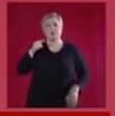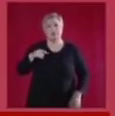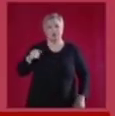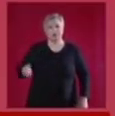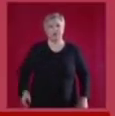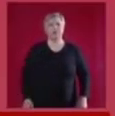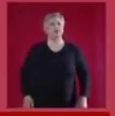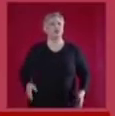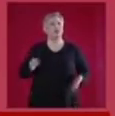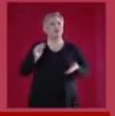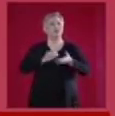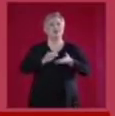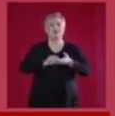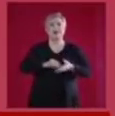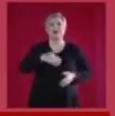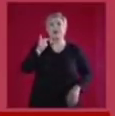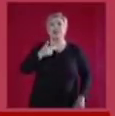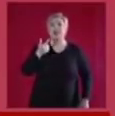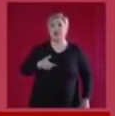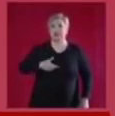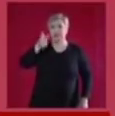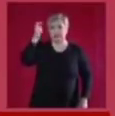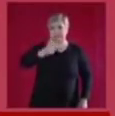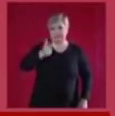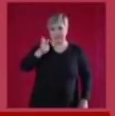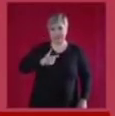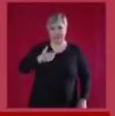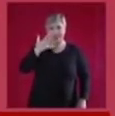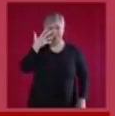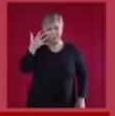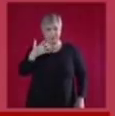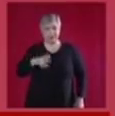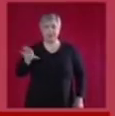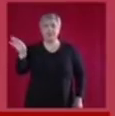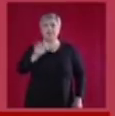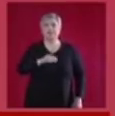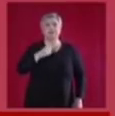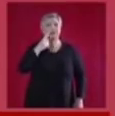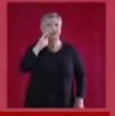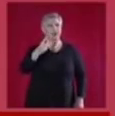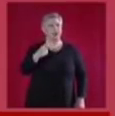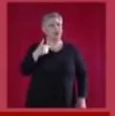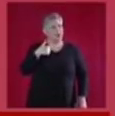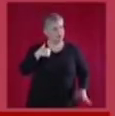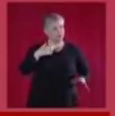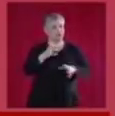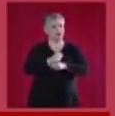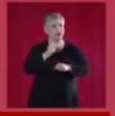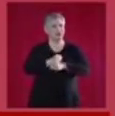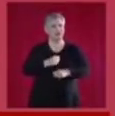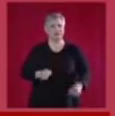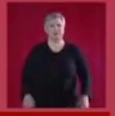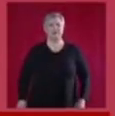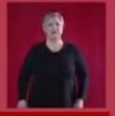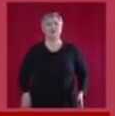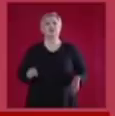και δημόσιο τομέα το 1 π5 που θέλει να επαναφέρει στο δημόσιο έναντι του να προς έ που εμείς έχουμε καταφέρει τους είχε ξεφύγει